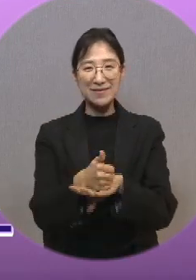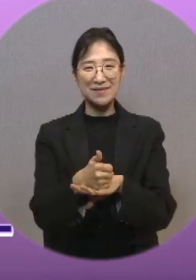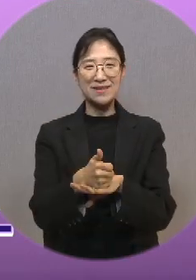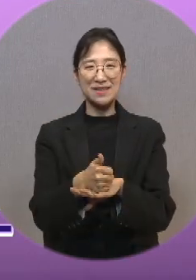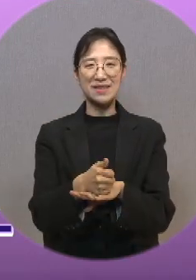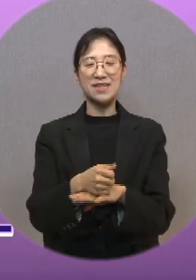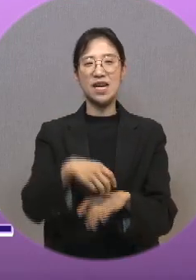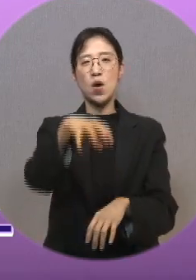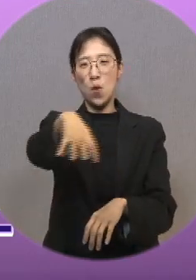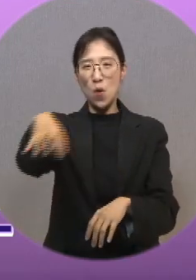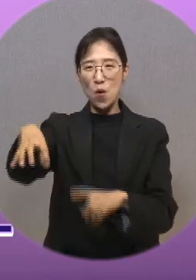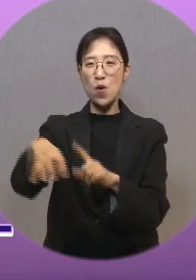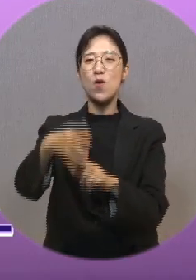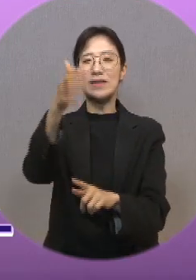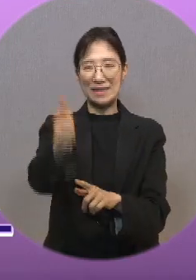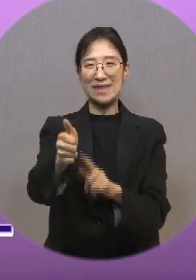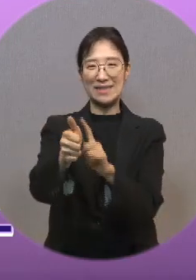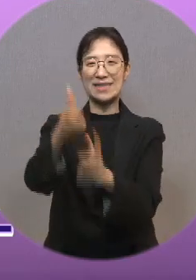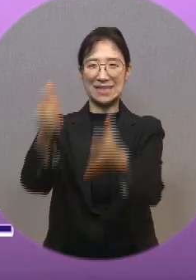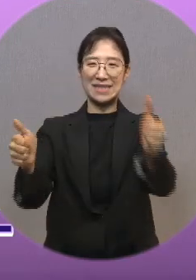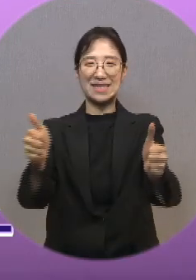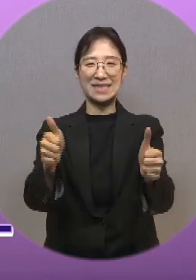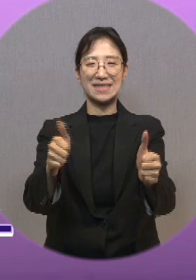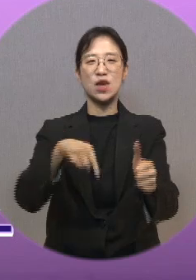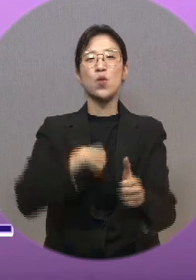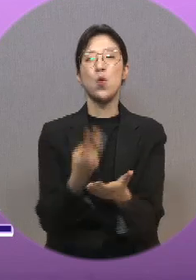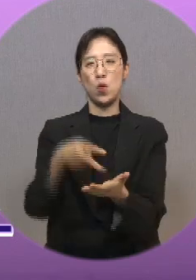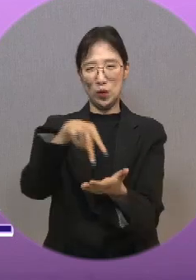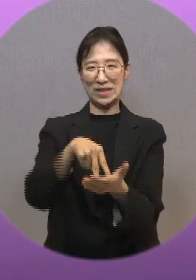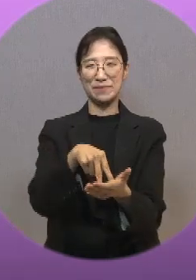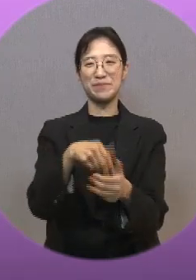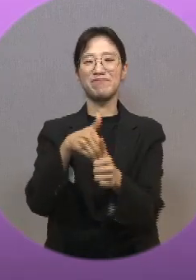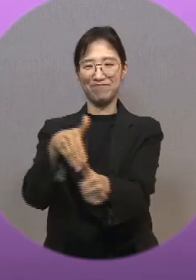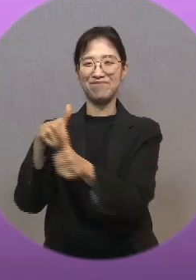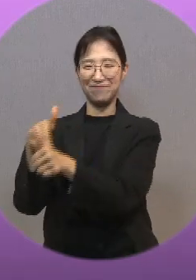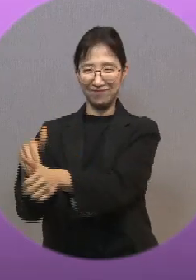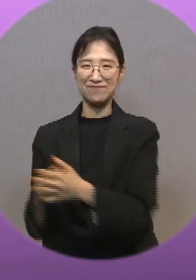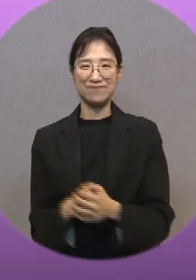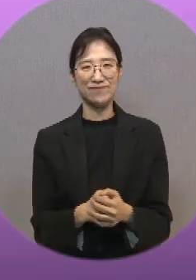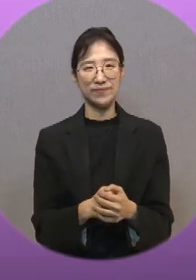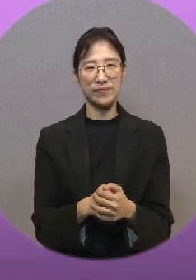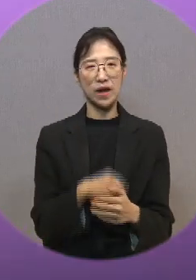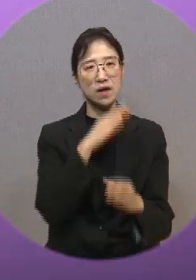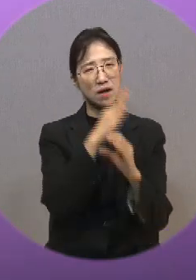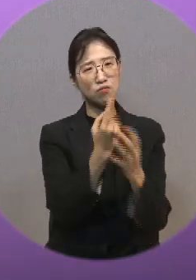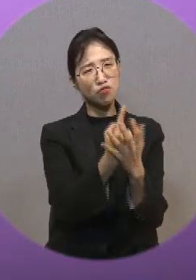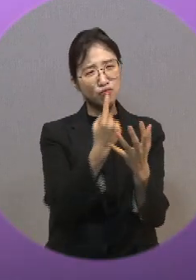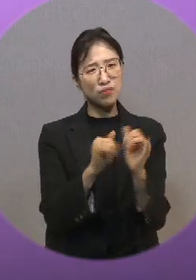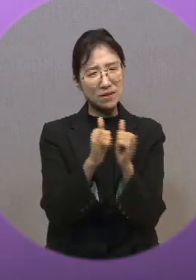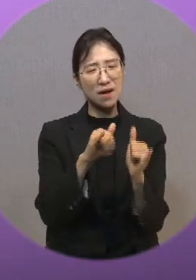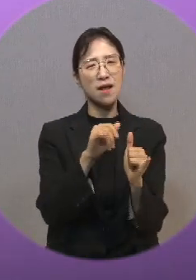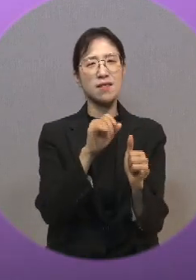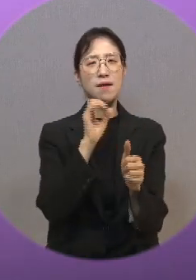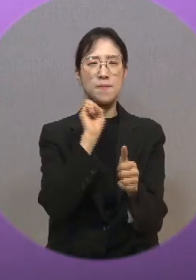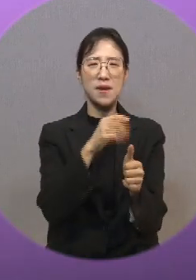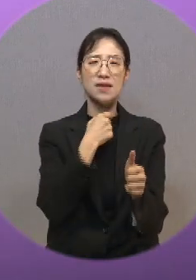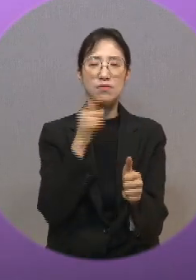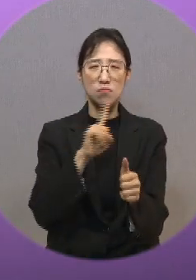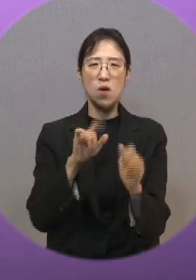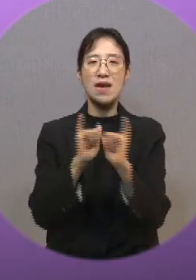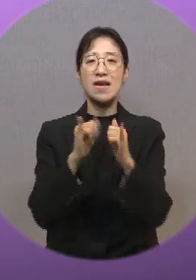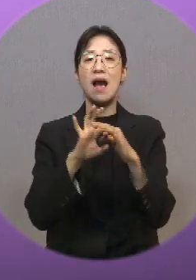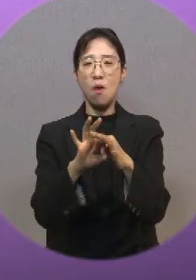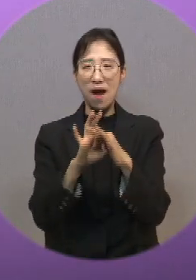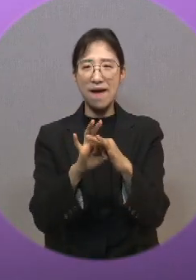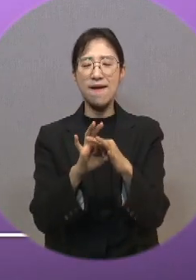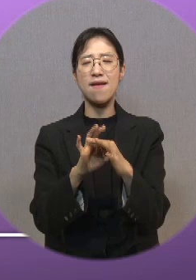이제 소장으로 독립을 시키는 그런 제도를 운영하고 있습니다. 탈북민한테 강조하고 싶은 것은 인간관계에 있어서 서로